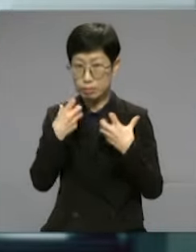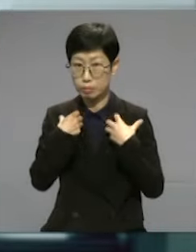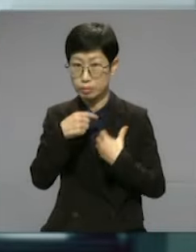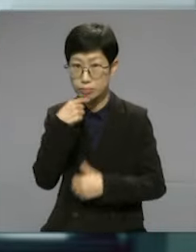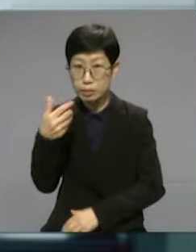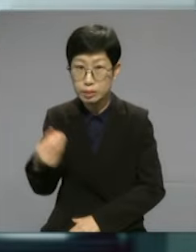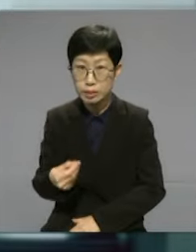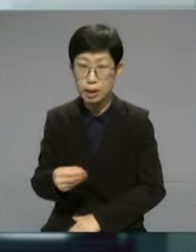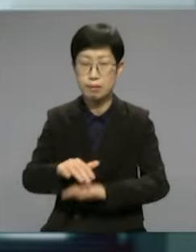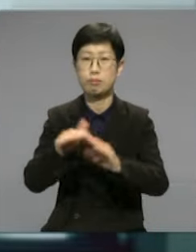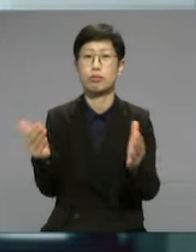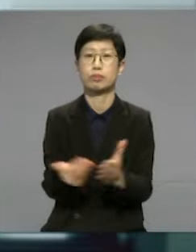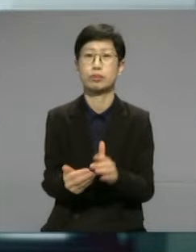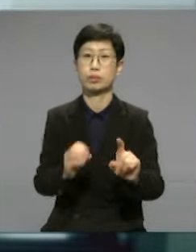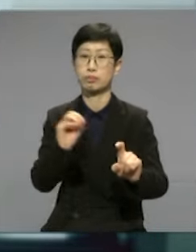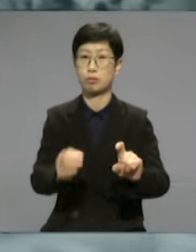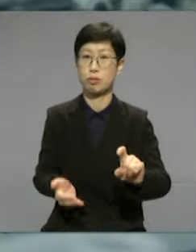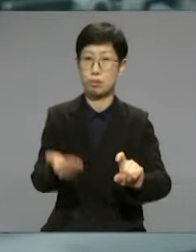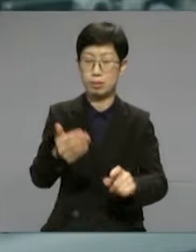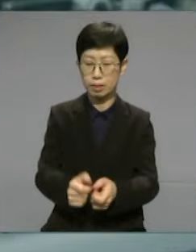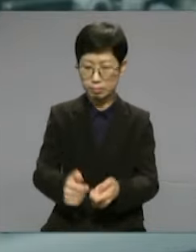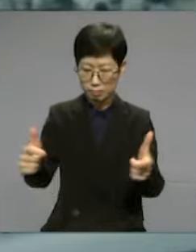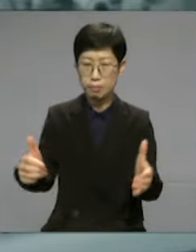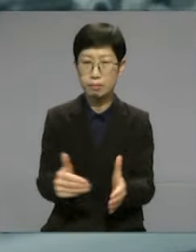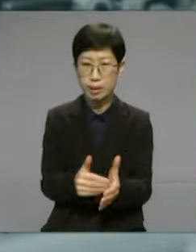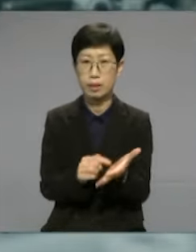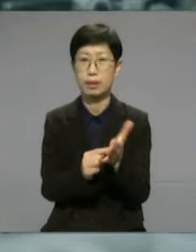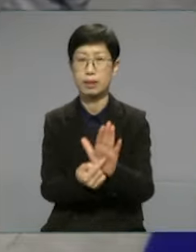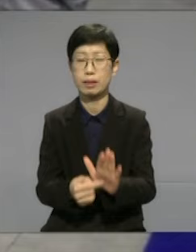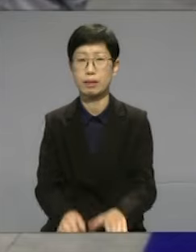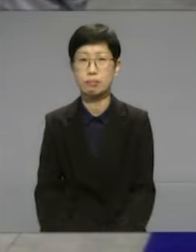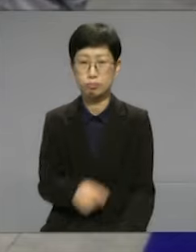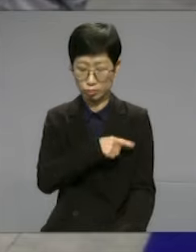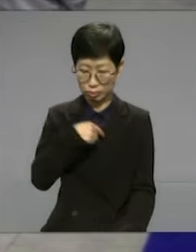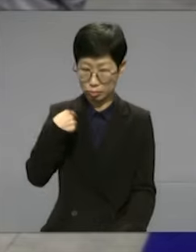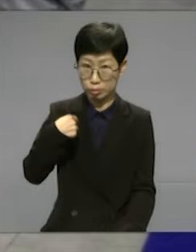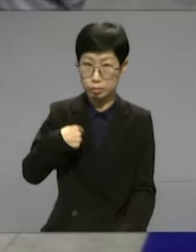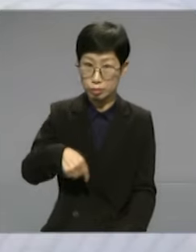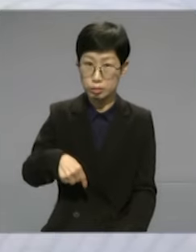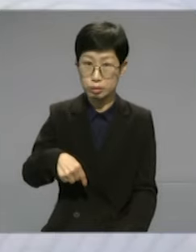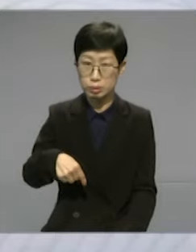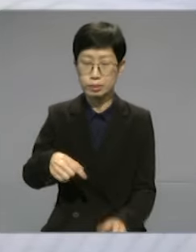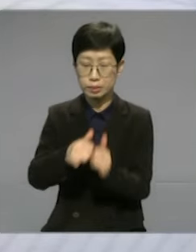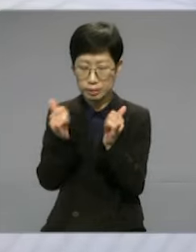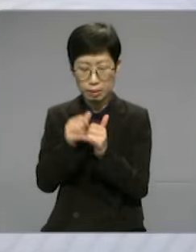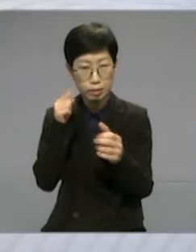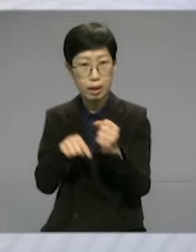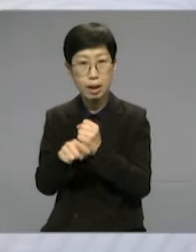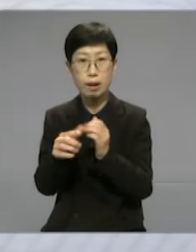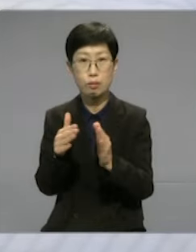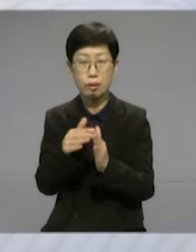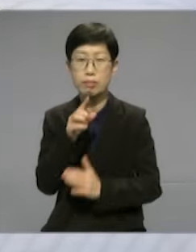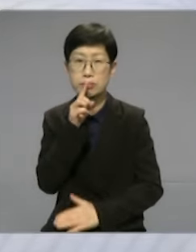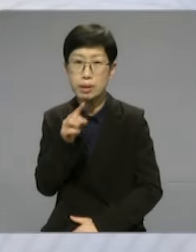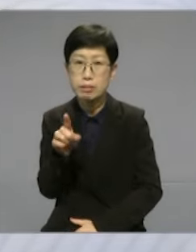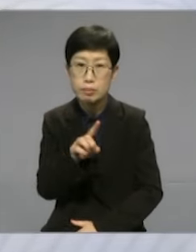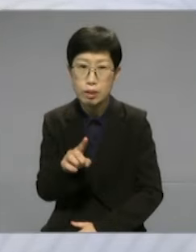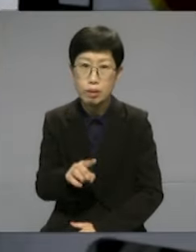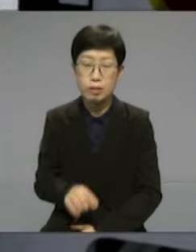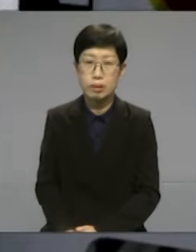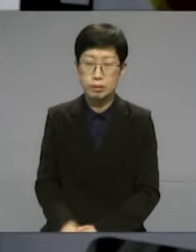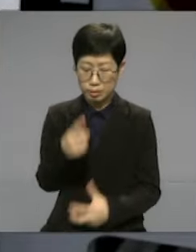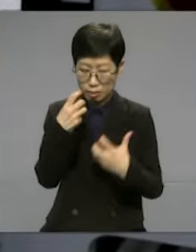10% 이상씩 증가했다고 밝혔습니다 이에 대해 중국 사회 과학원은 중앙과 지방정부 채무 증가